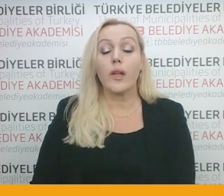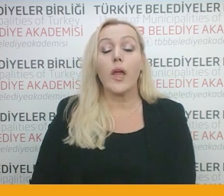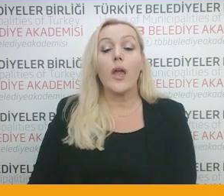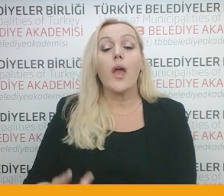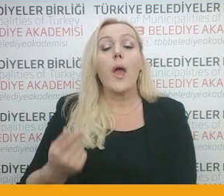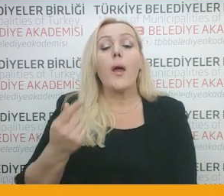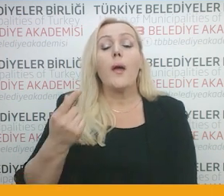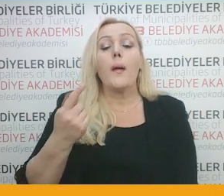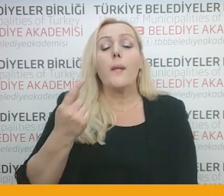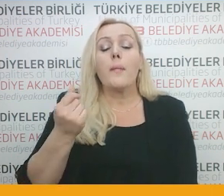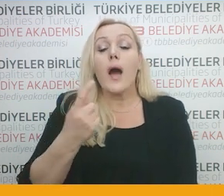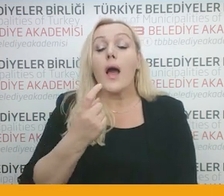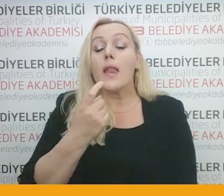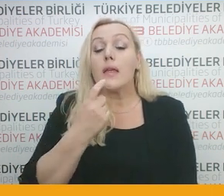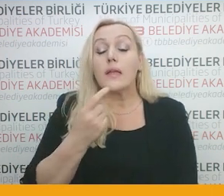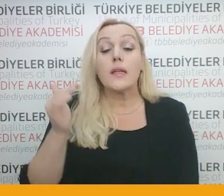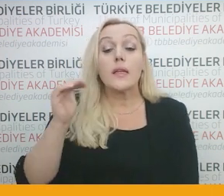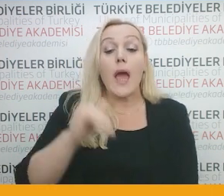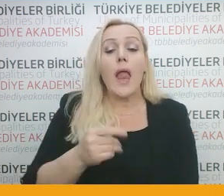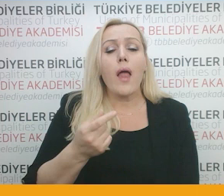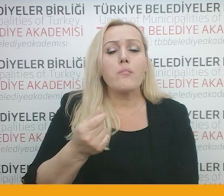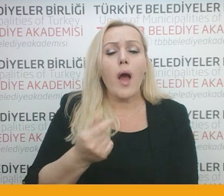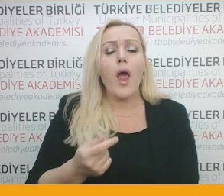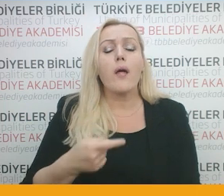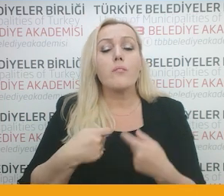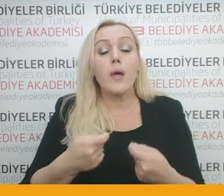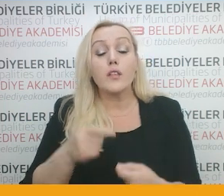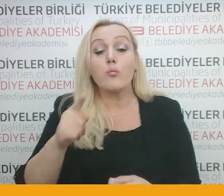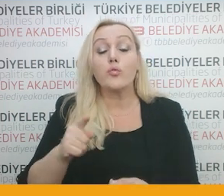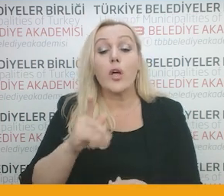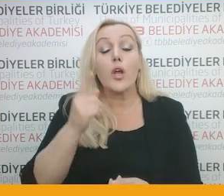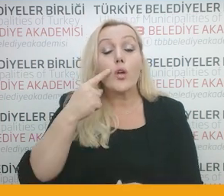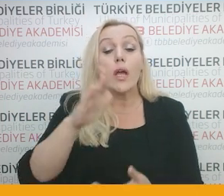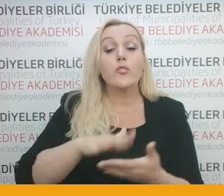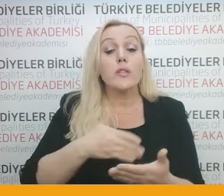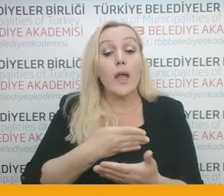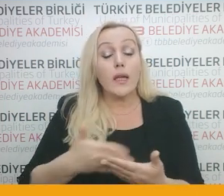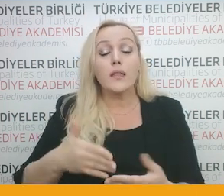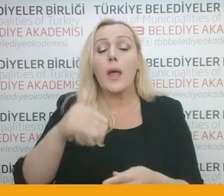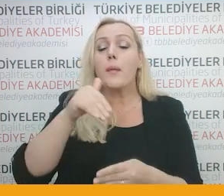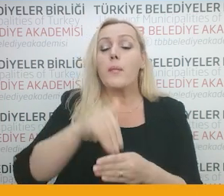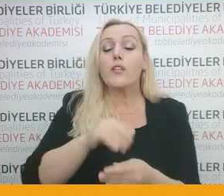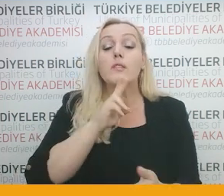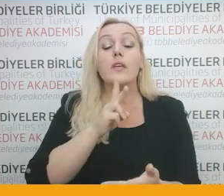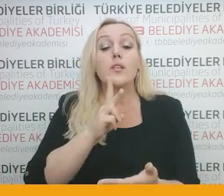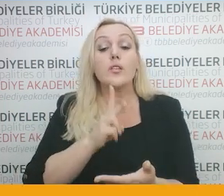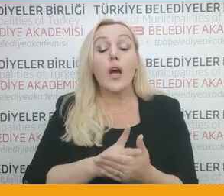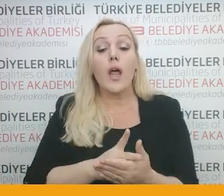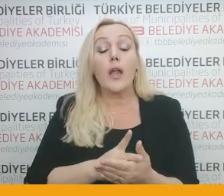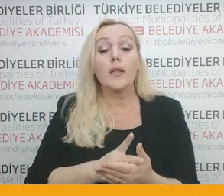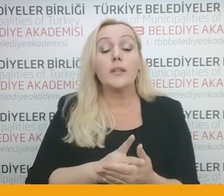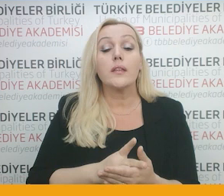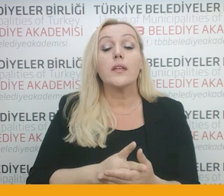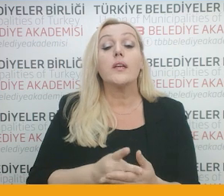Mali yıl içindeki gelir ve gider tahminlerini gösterir. Gelirlerin toplanmasına, harcamaların yapılmasına izin veren bir meclis kararı, meclis kararının belge haline